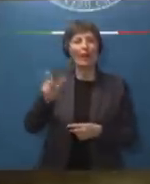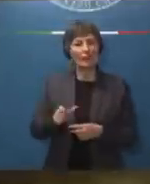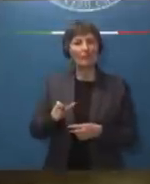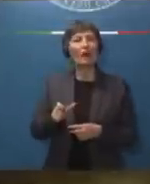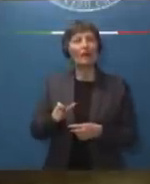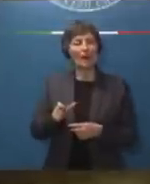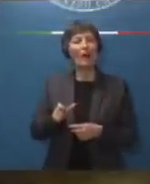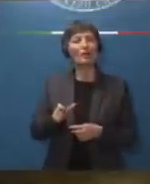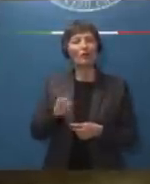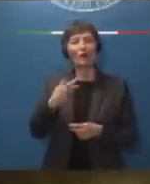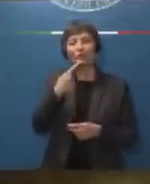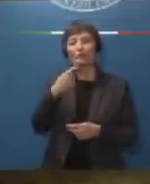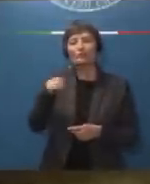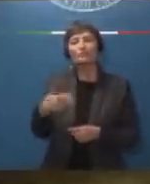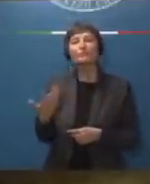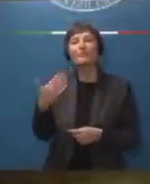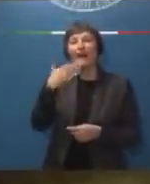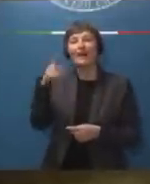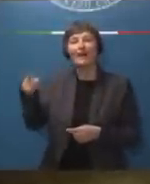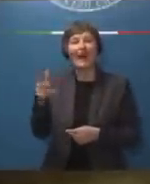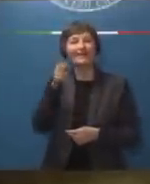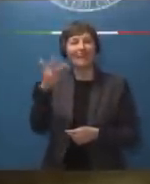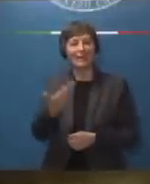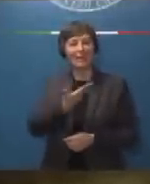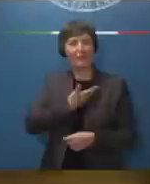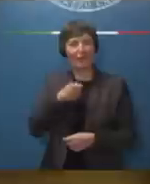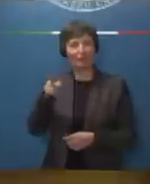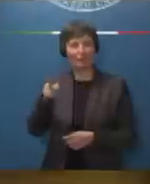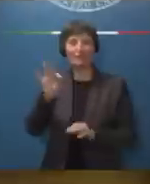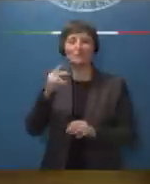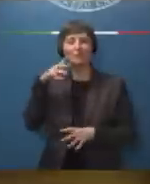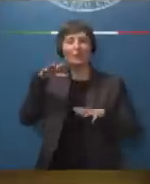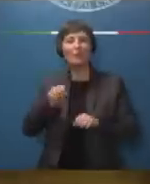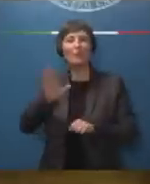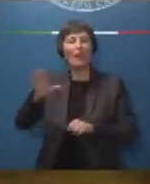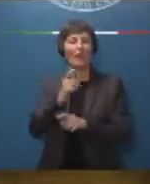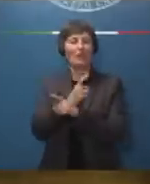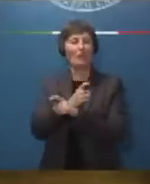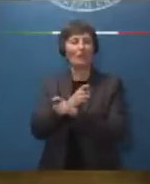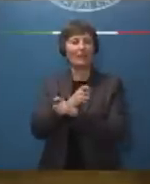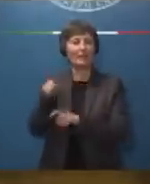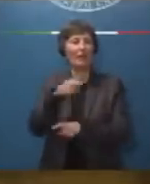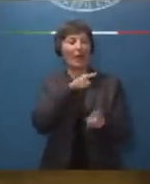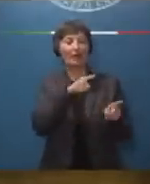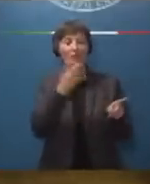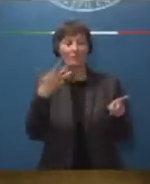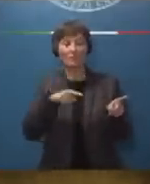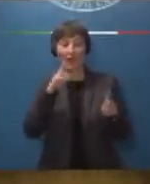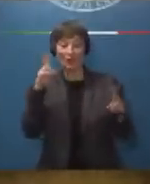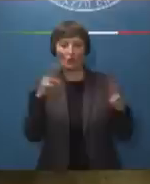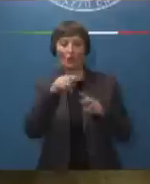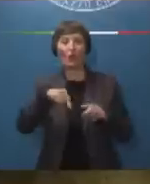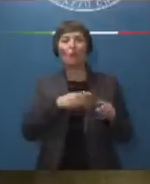l'impegno di Papa Francesco e della Santa Sede il presidente zelanski dopo questo incontro si recherà in Vaticano per incontrare Papa